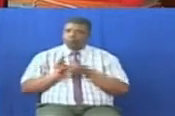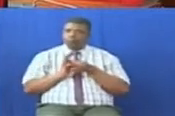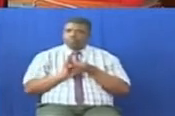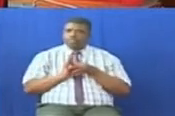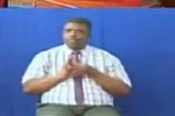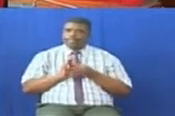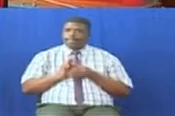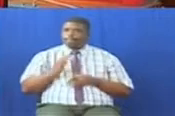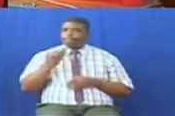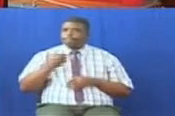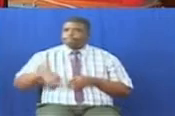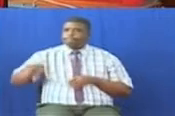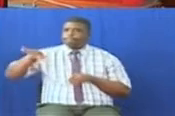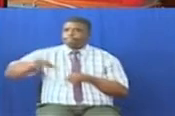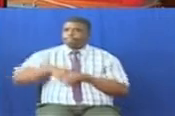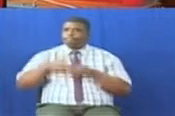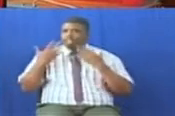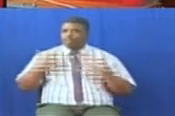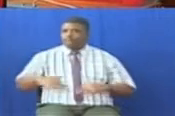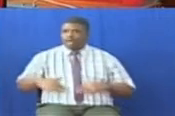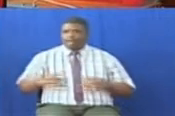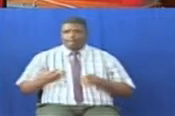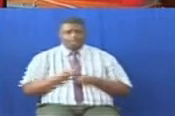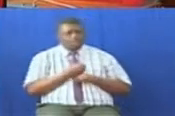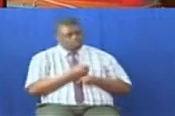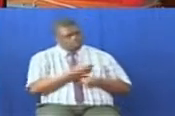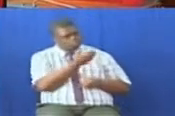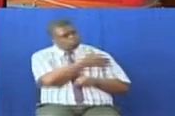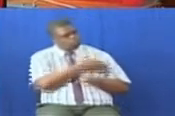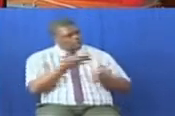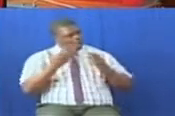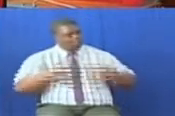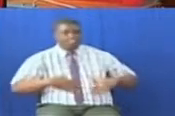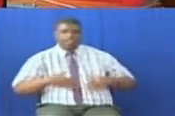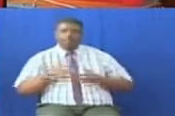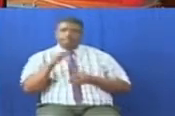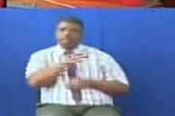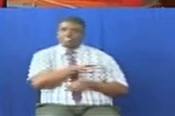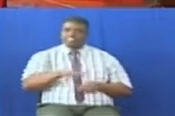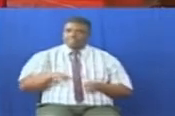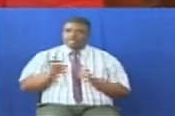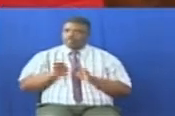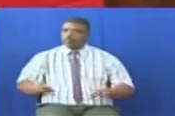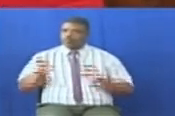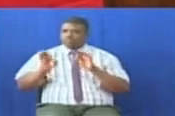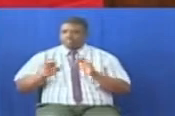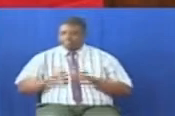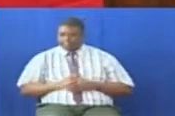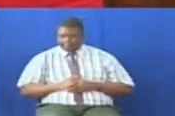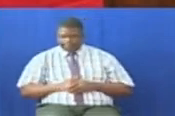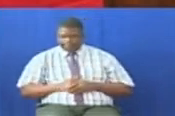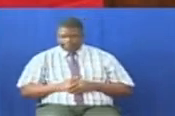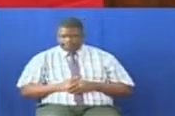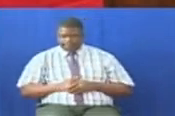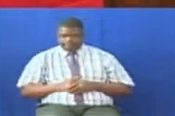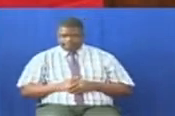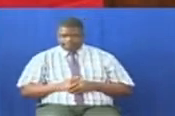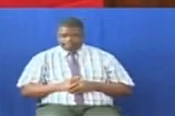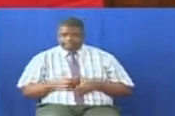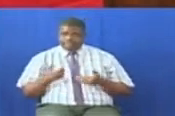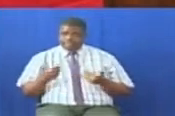ili kuwasaidia kupata huduma za afya katika mazingira yaliyo mazuri. Sasa inapotokea